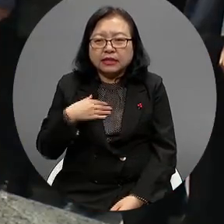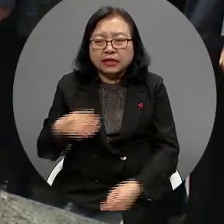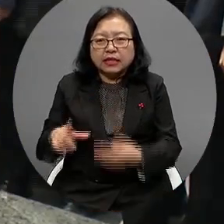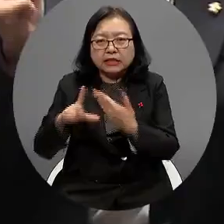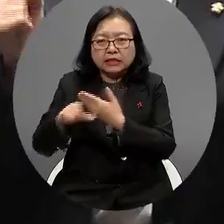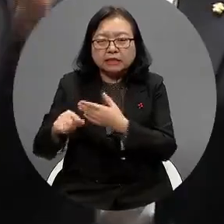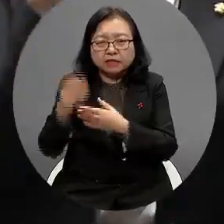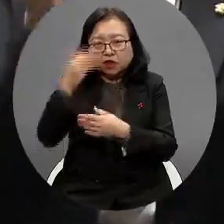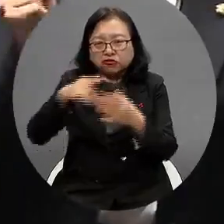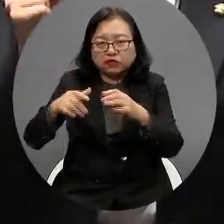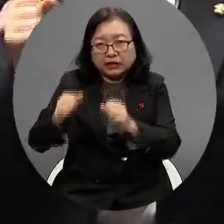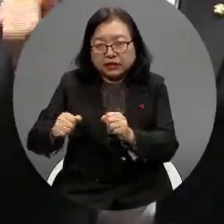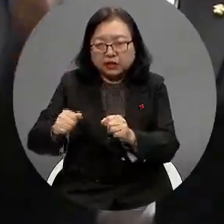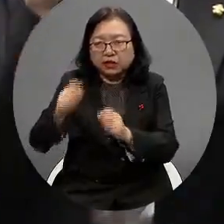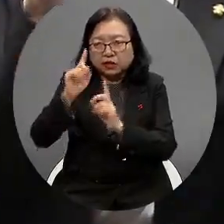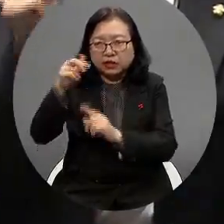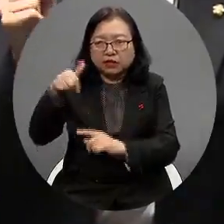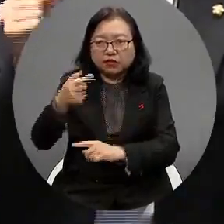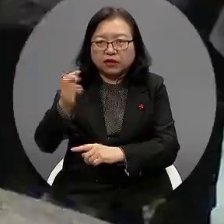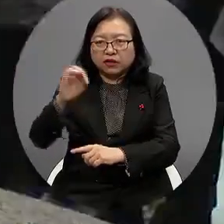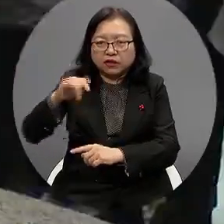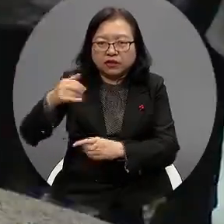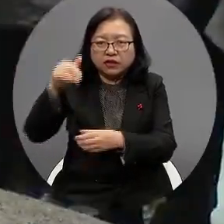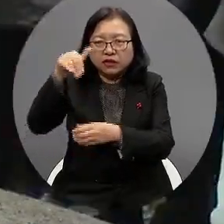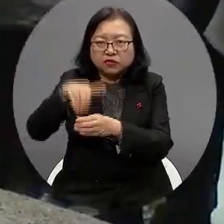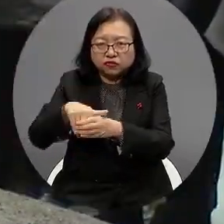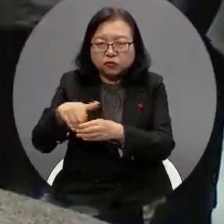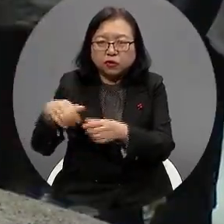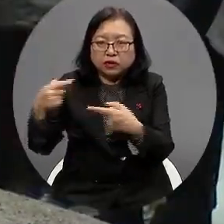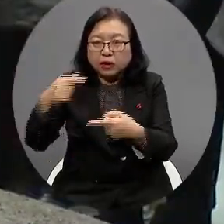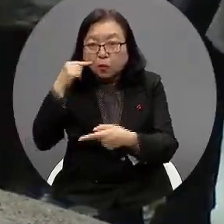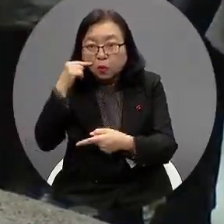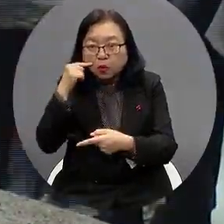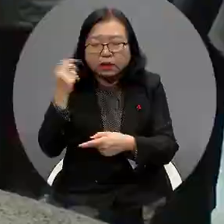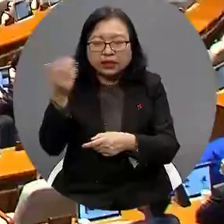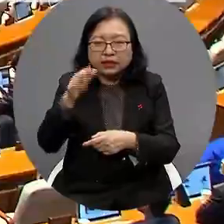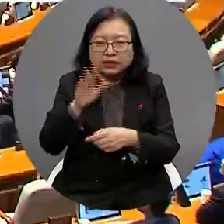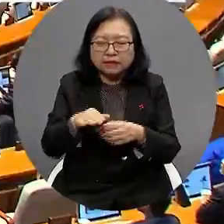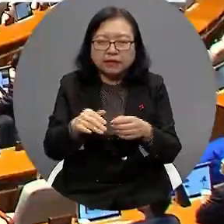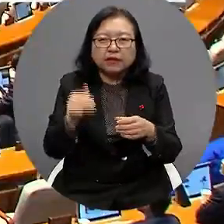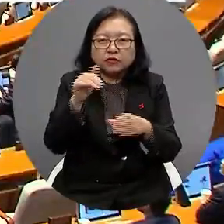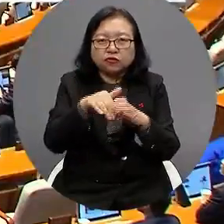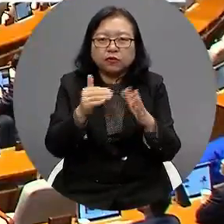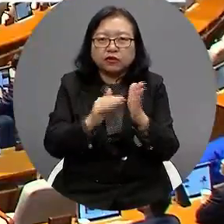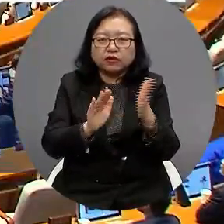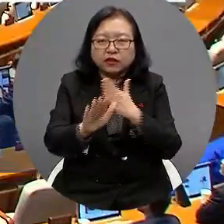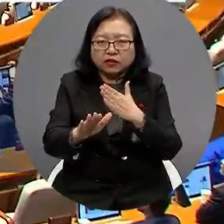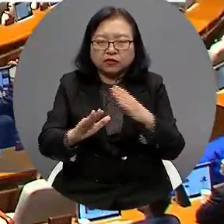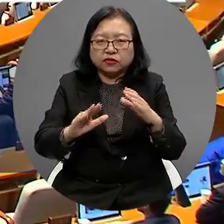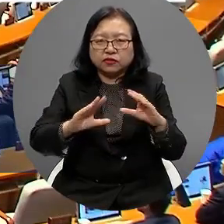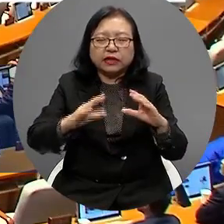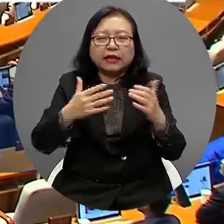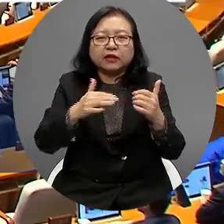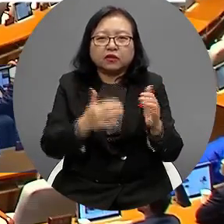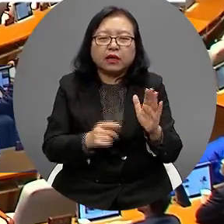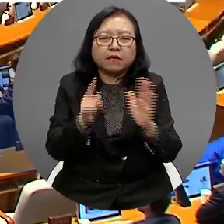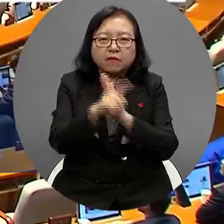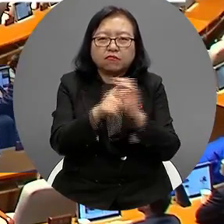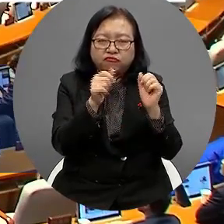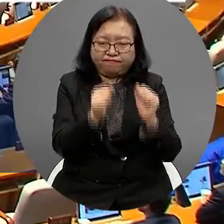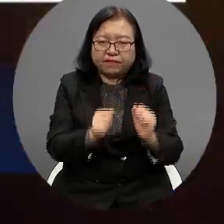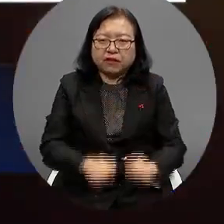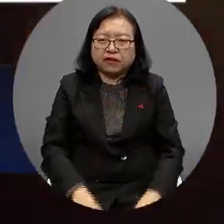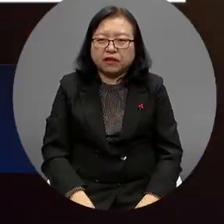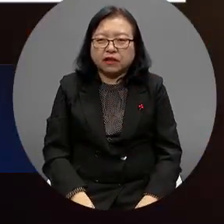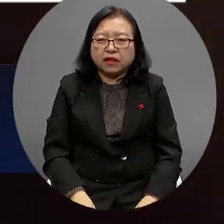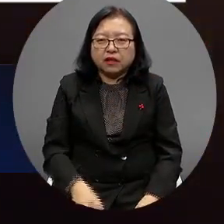이광희 의원은 표결에 참석하지 못했으나 가결 이후 본회의장을 지켰습니다. 현재 계엄 해제권이 통과가 되고서 4시